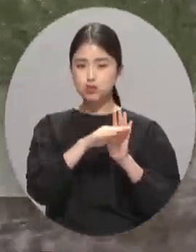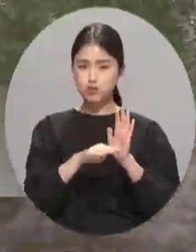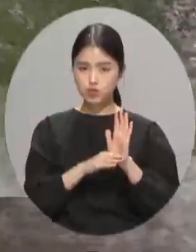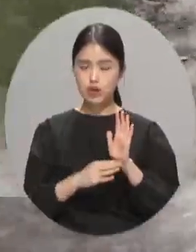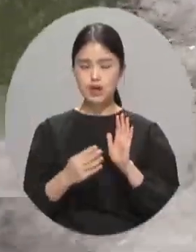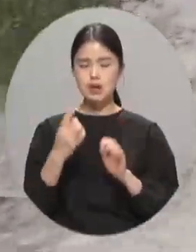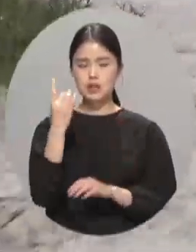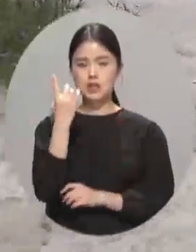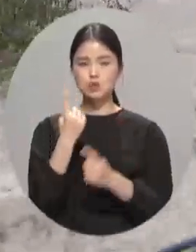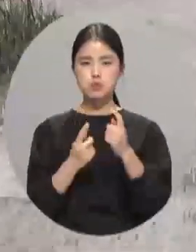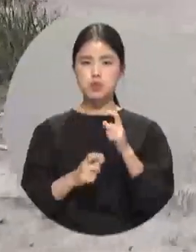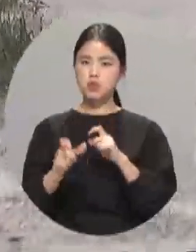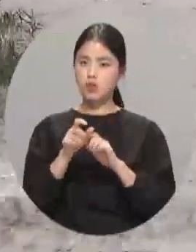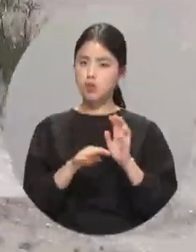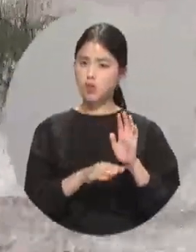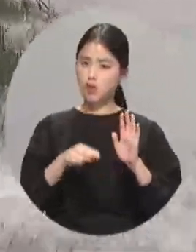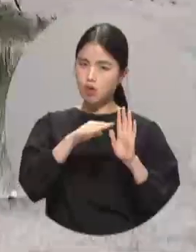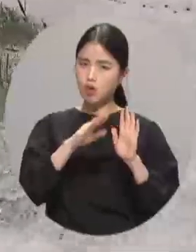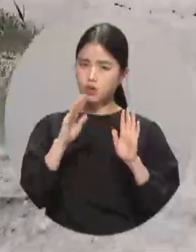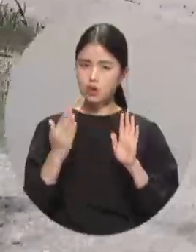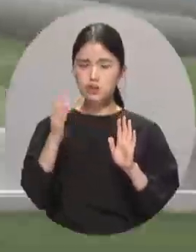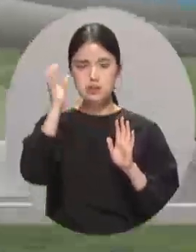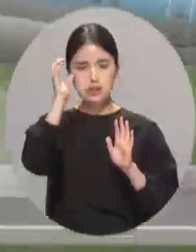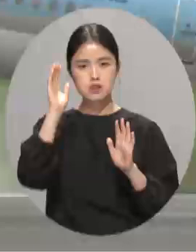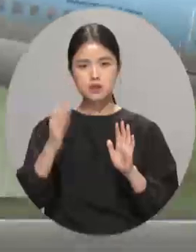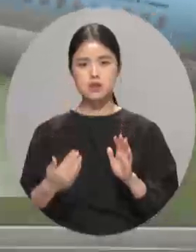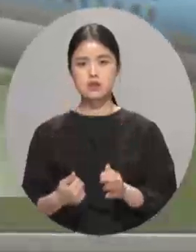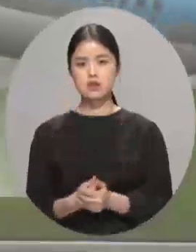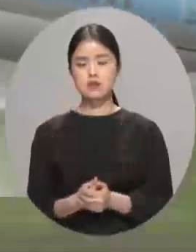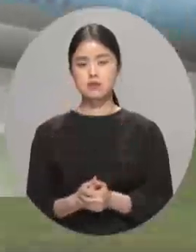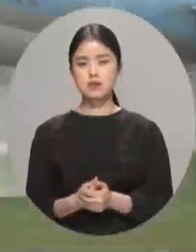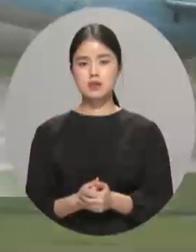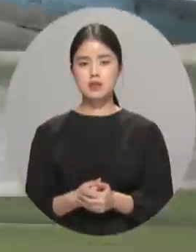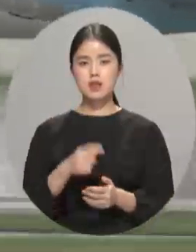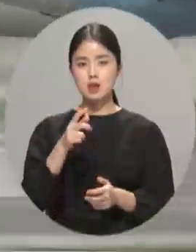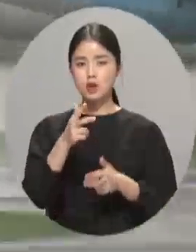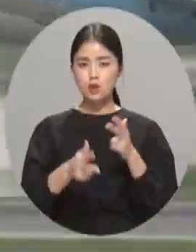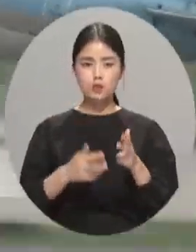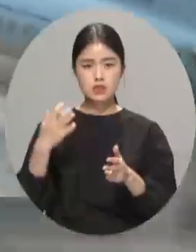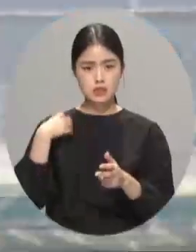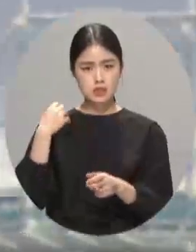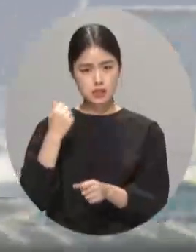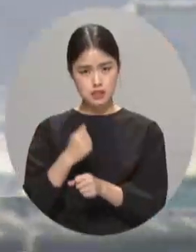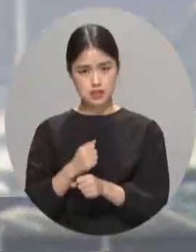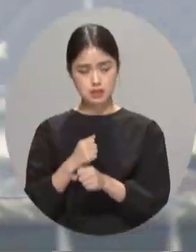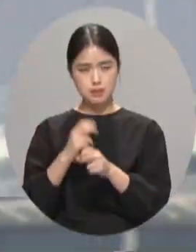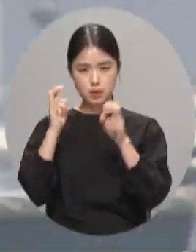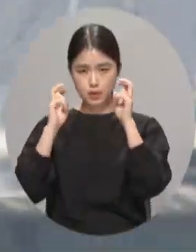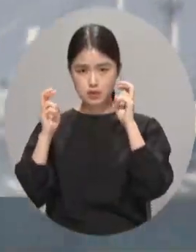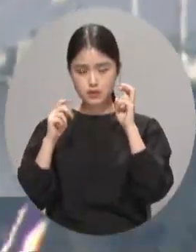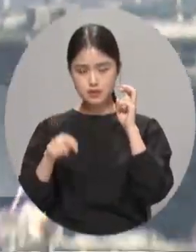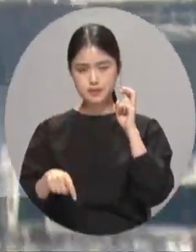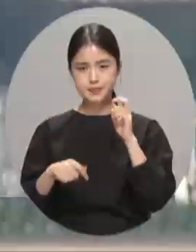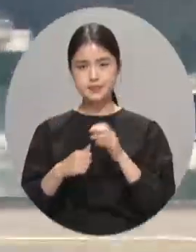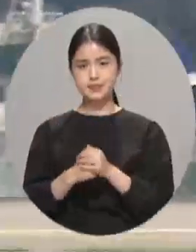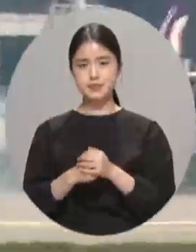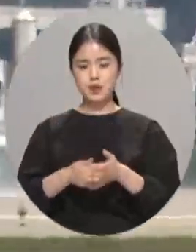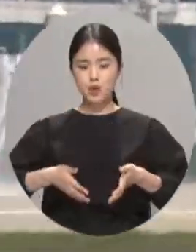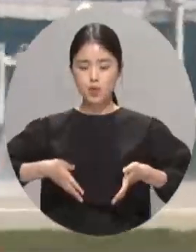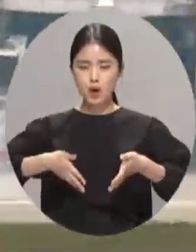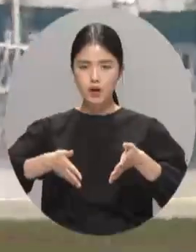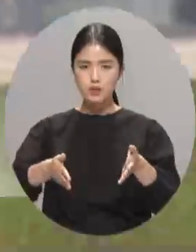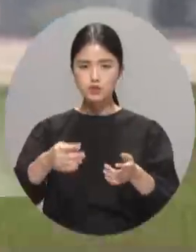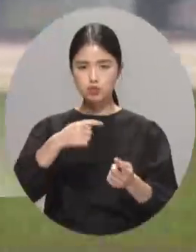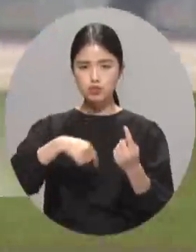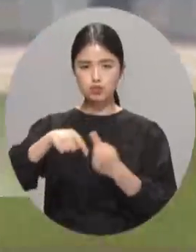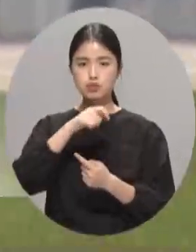주목됩니다 전복사 시도는 신공항 설계와 공사를 맡은 컨소시엄사 측이 활주로 운영